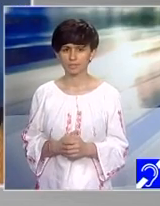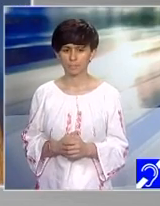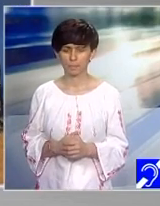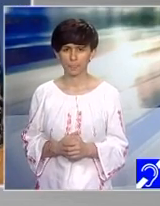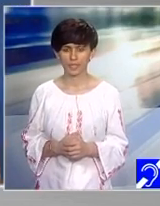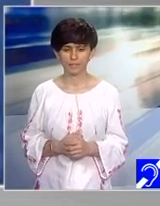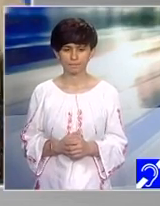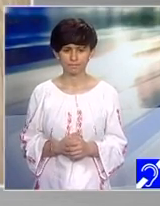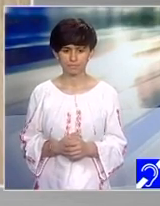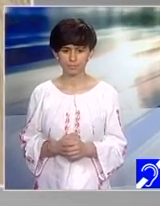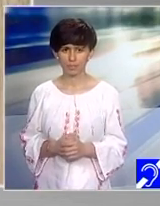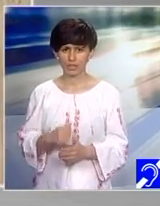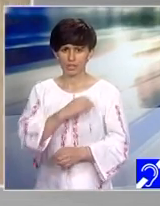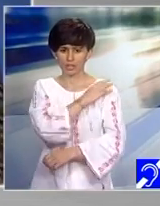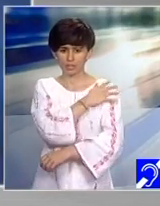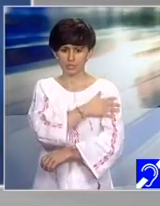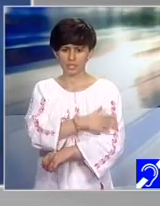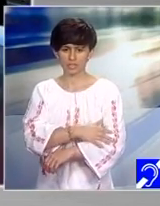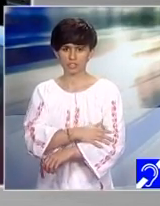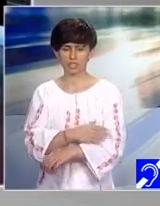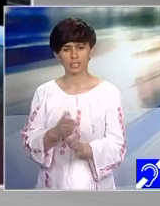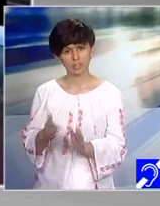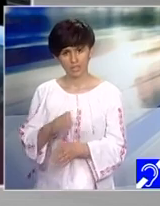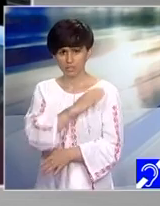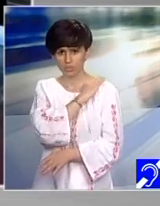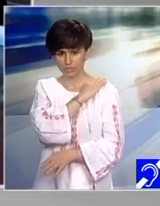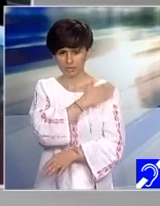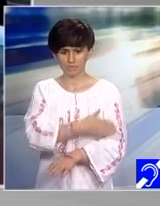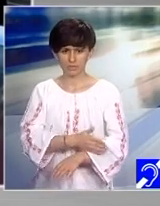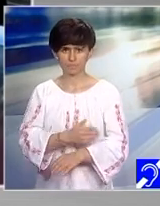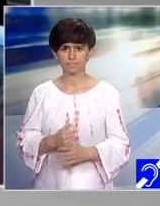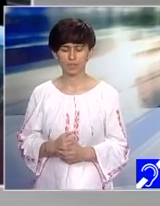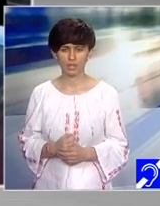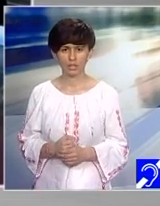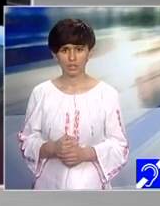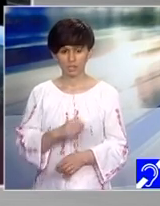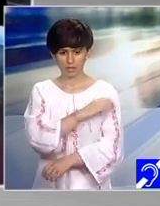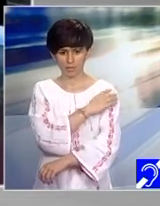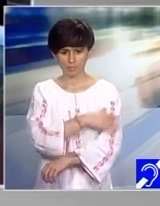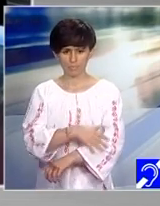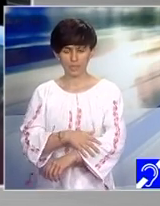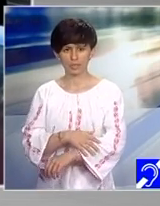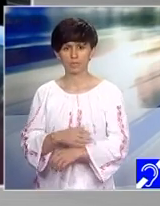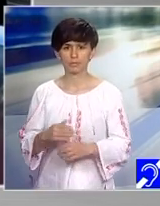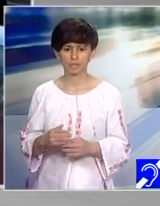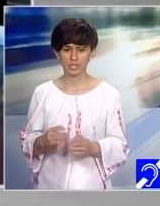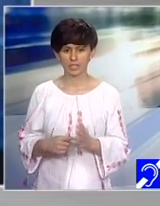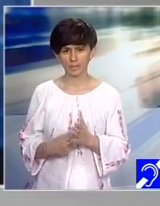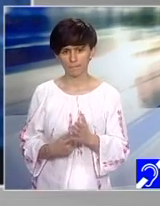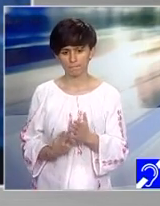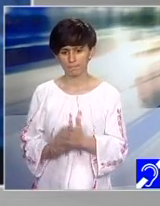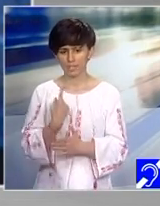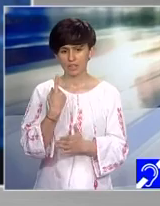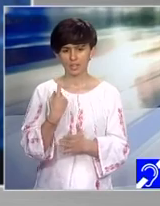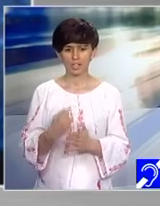umeri și așa mai departe, ci mânecile pornesc din gât. Mai mult decât atât, pe mânecă apare altița, care este acest câmp